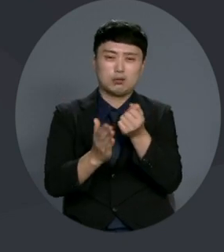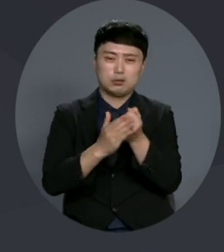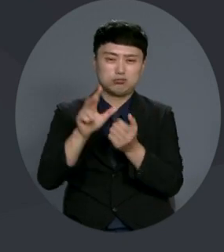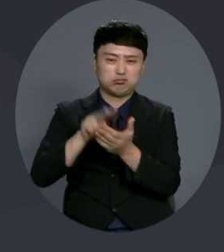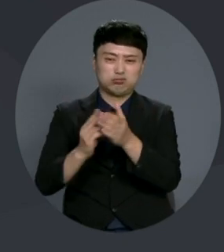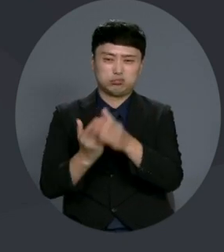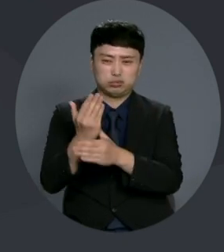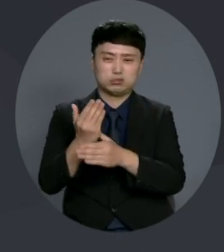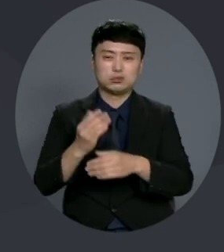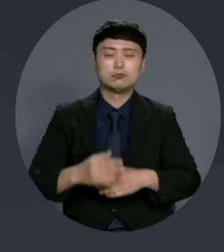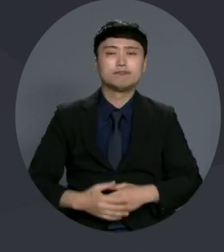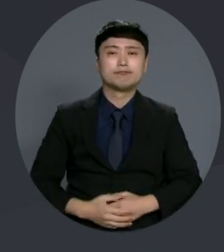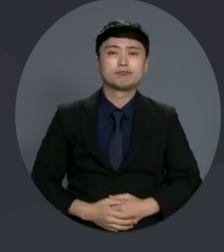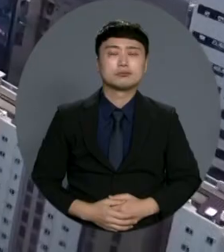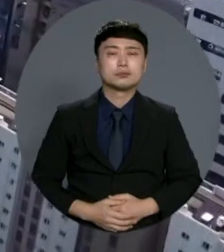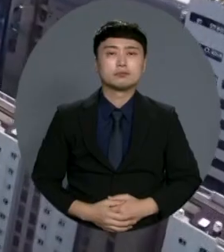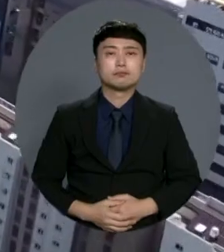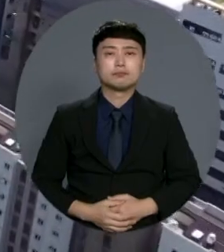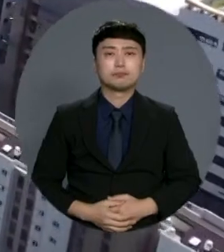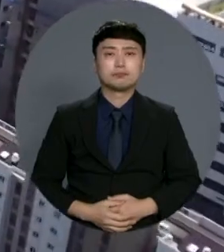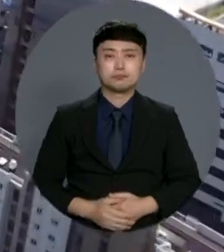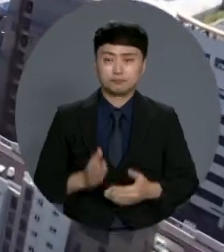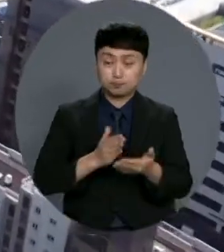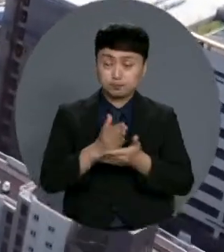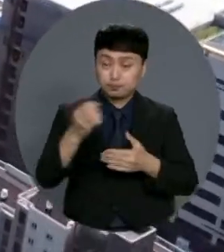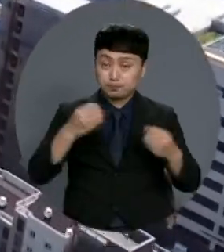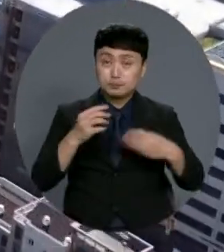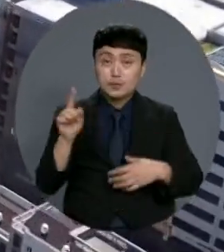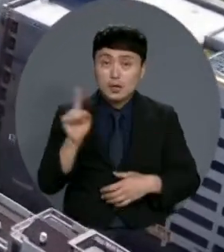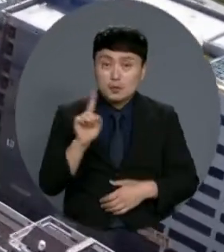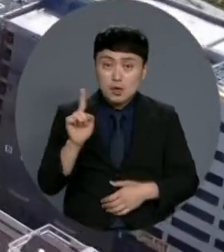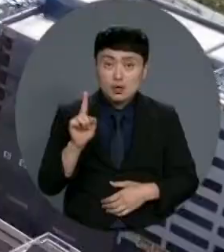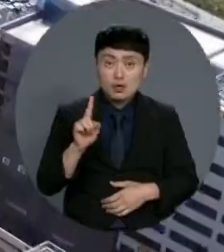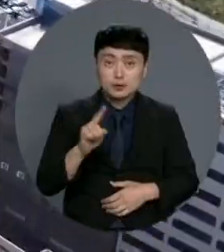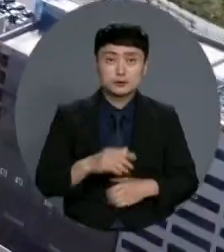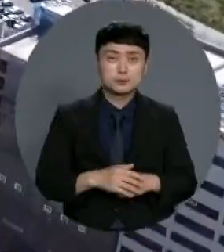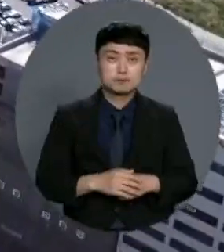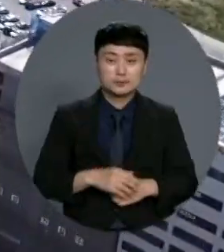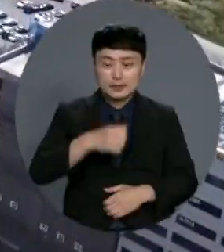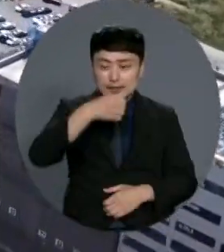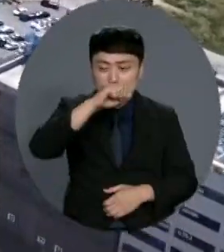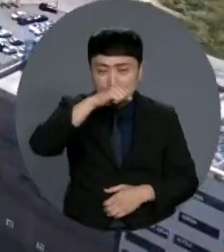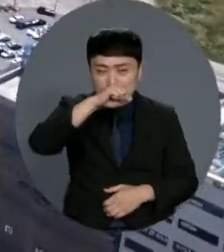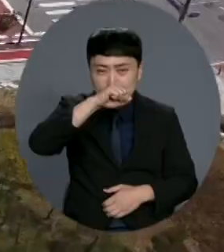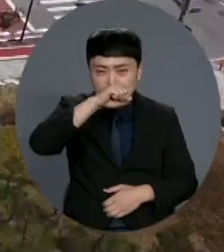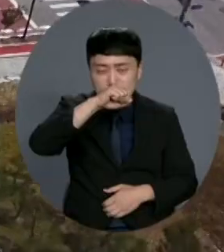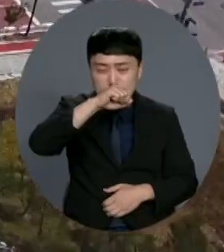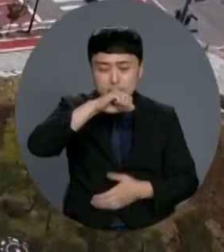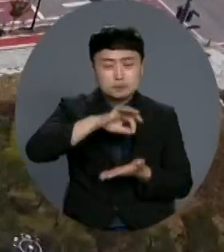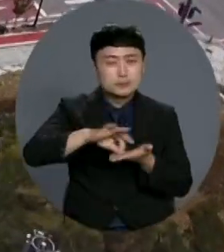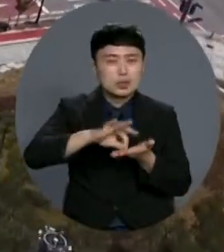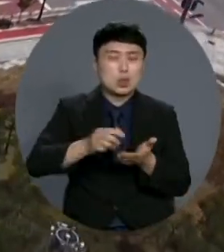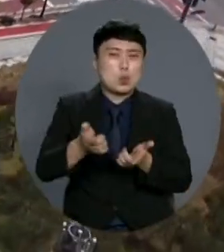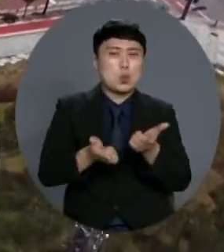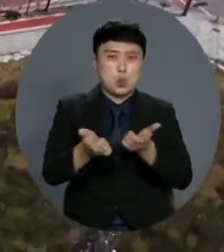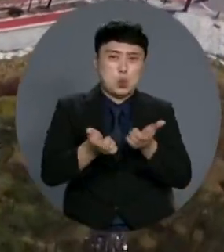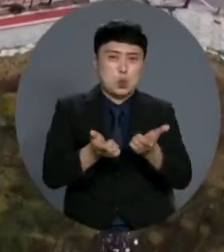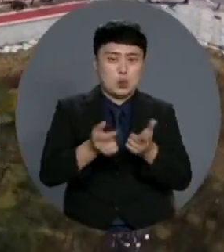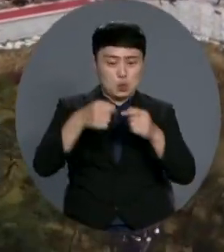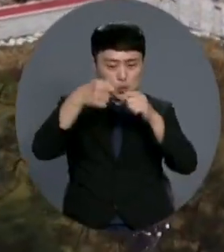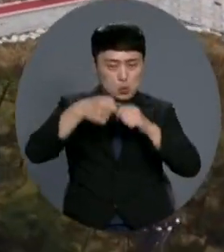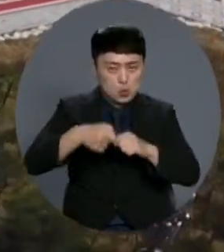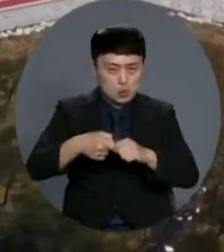않은 경우가 발생을 한다는 거죠 전문가들은 유연한 형태의 접근 방식으로 체계적인 분석을